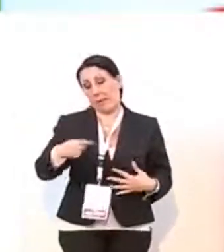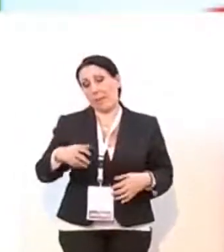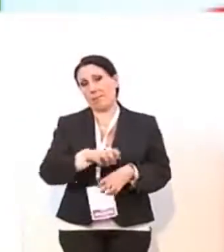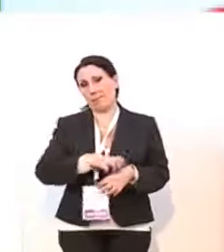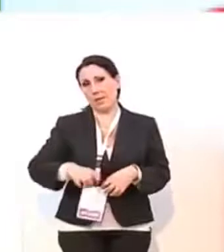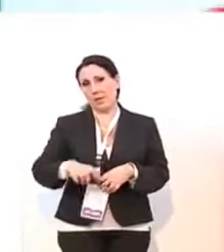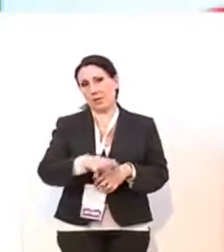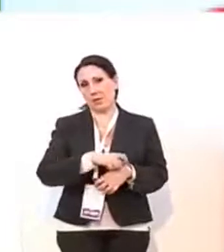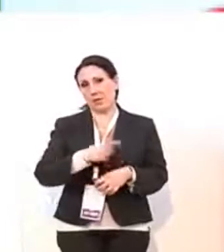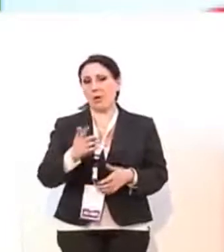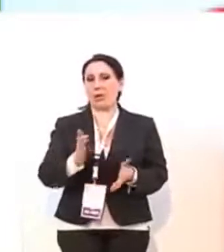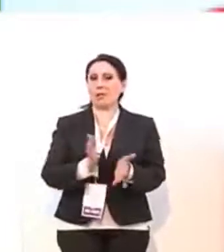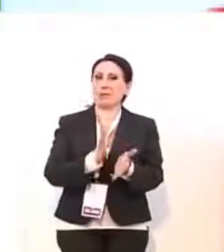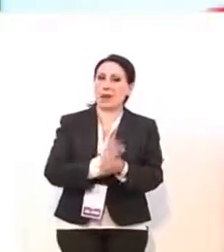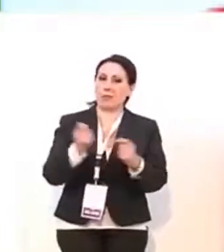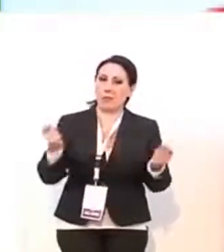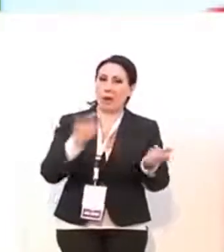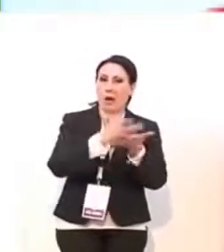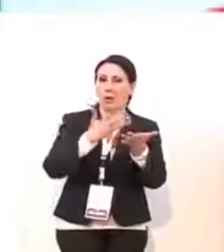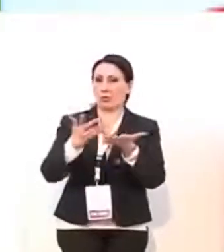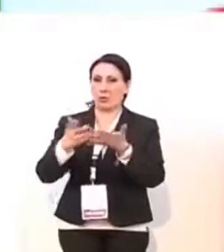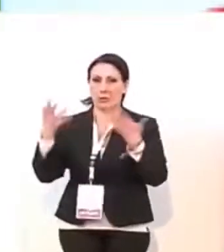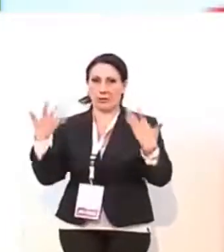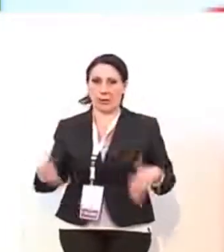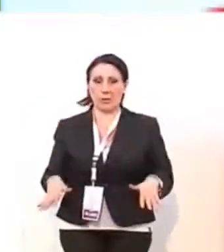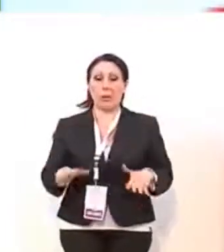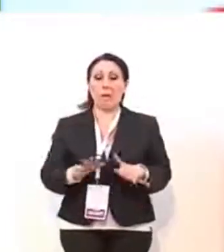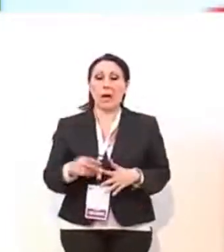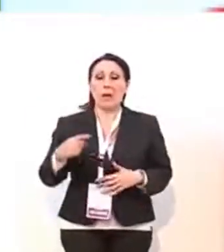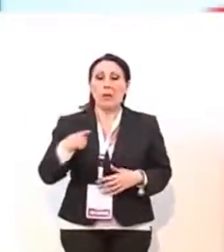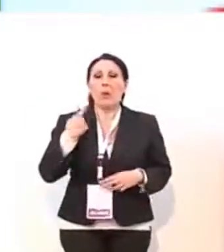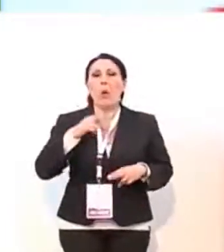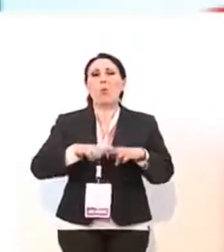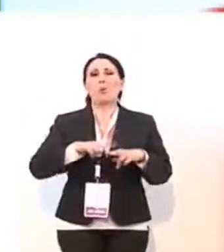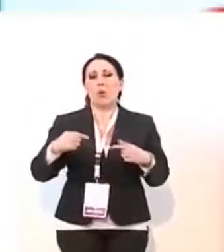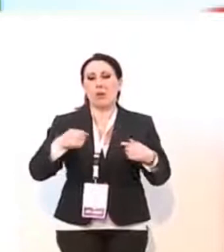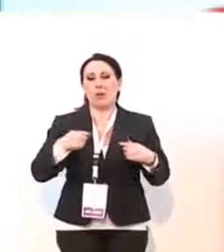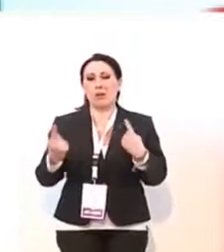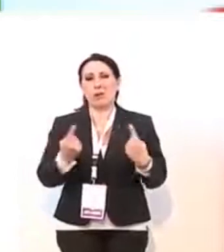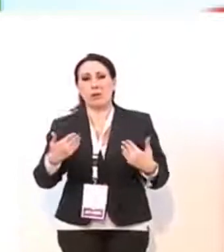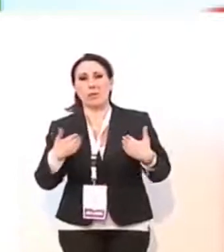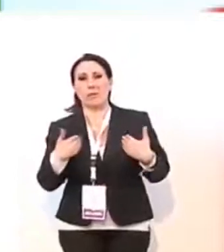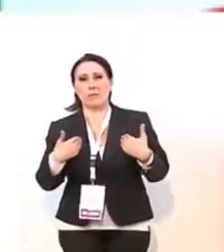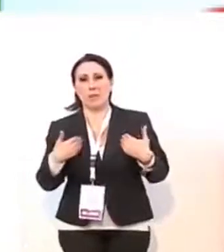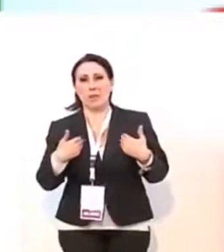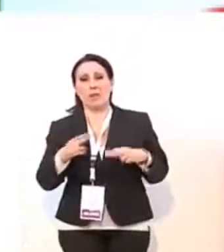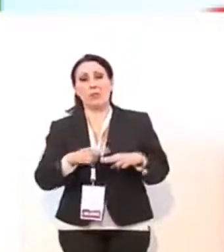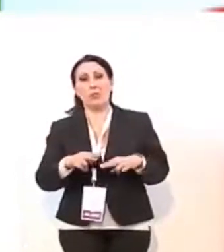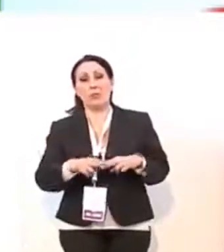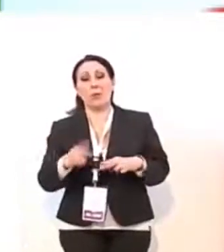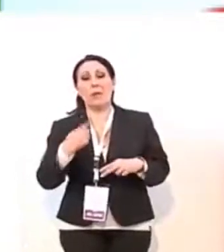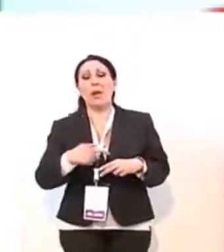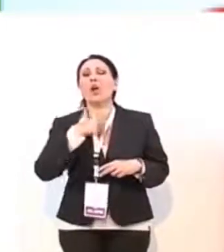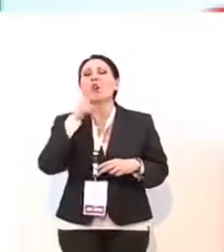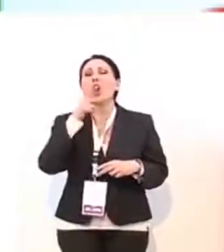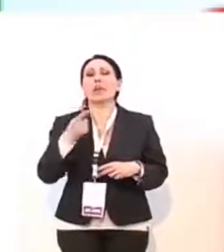dell'ordine, forze polizia, però ho utilizzato anche questo episodio per dire che se non fa sentire la